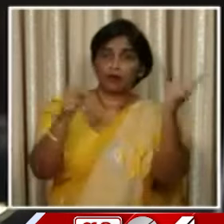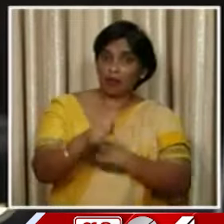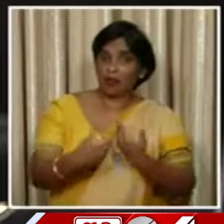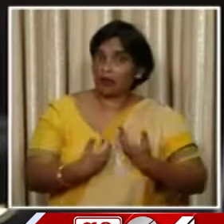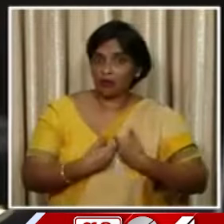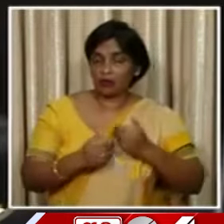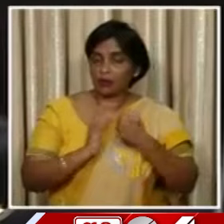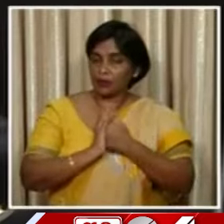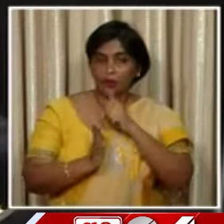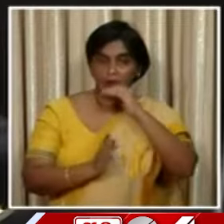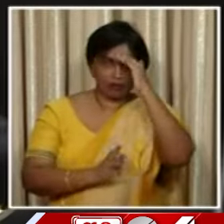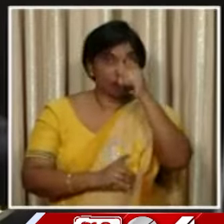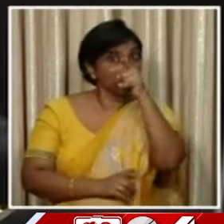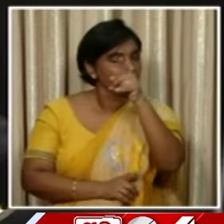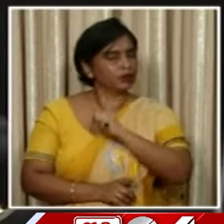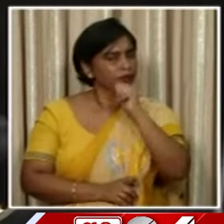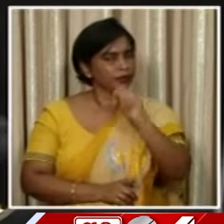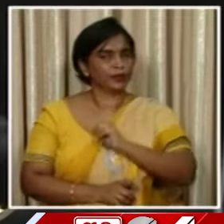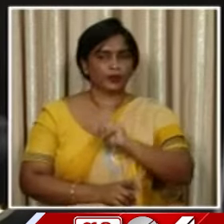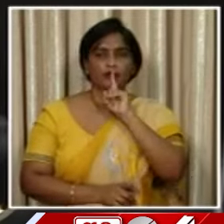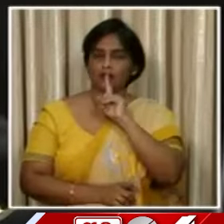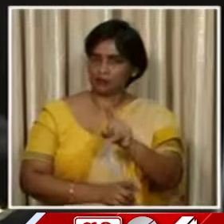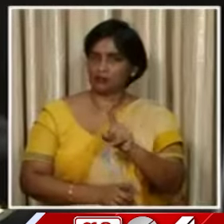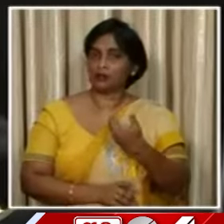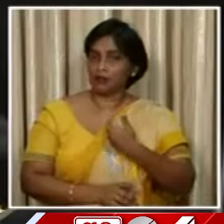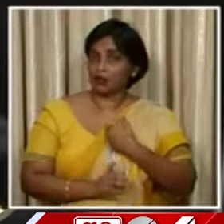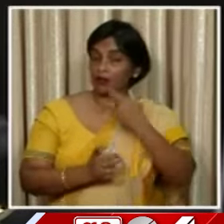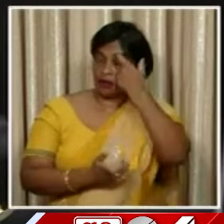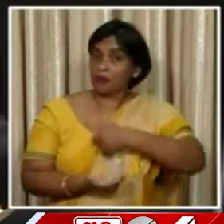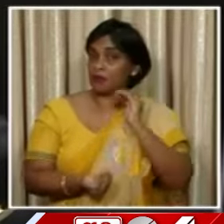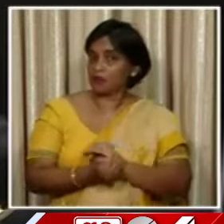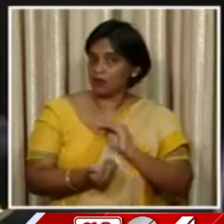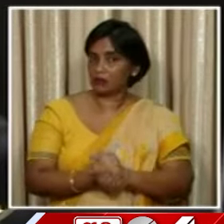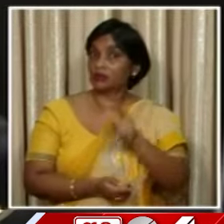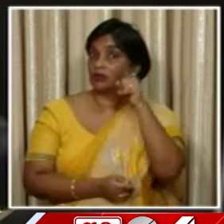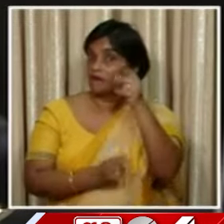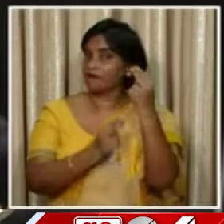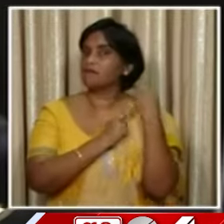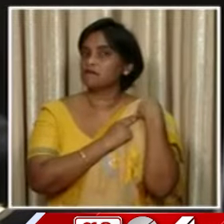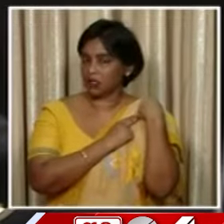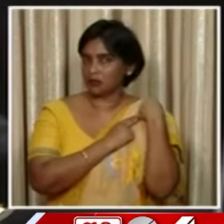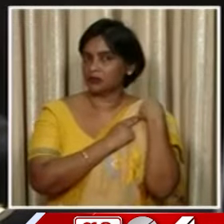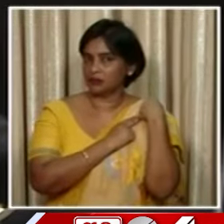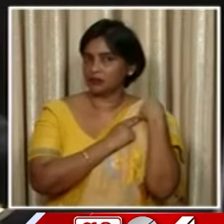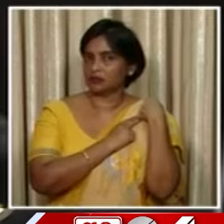ගරු කතානායකතුමා මම ඔබතුමාට දැඩිවම කියනවා. මගේ ආරක්ෂාව පිළිබඳ ඔබතුමාට වගකීමක් තියෙනවා.